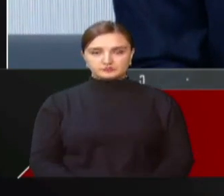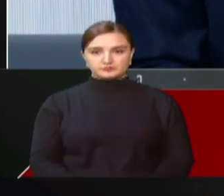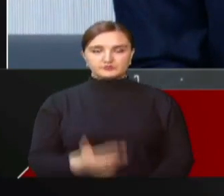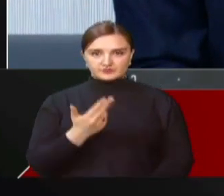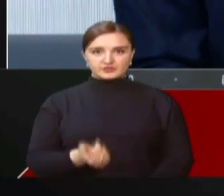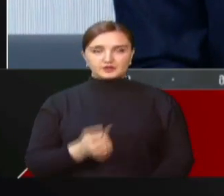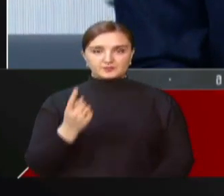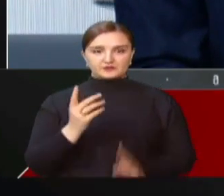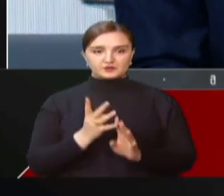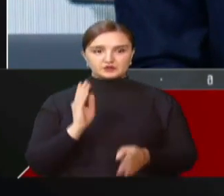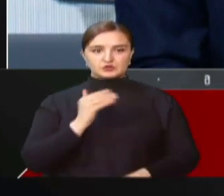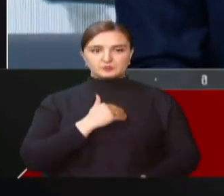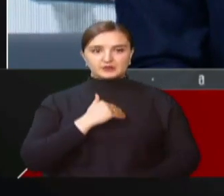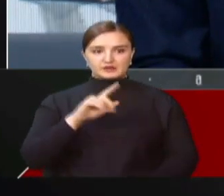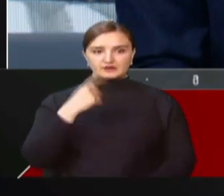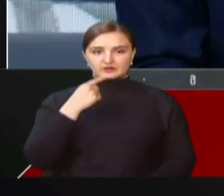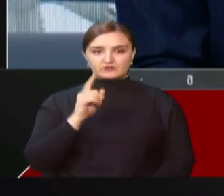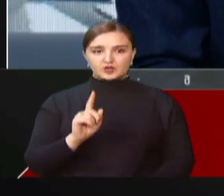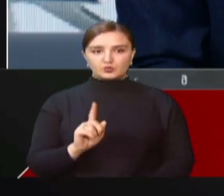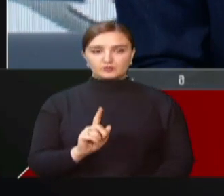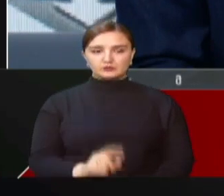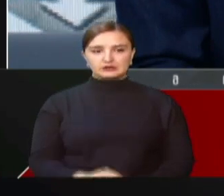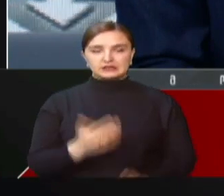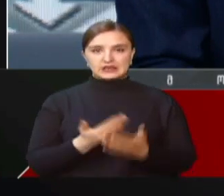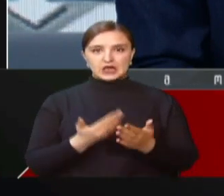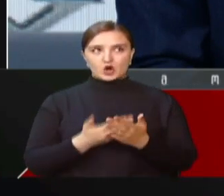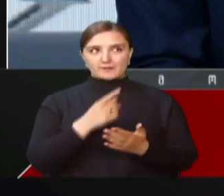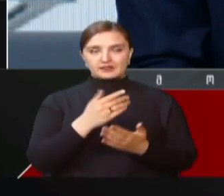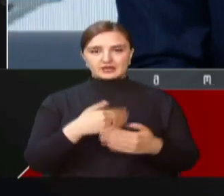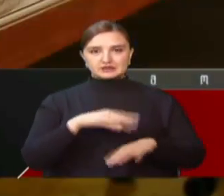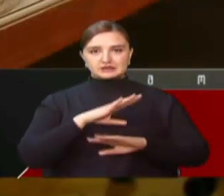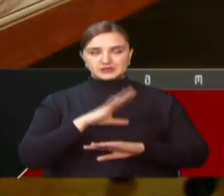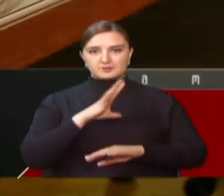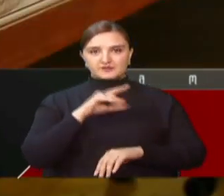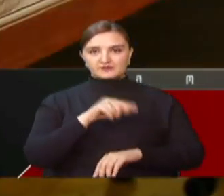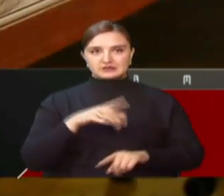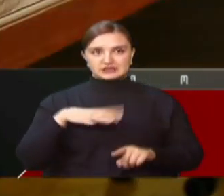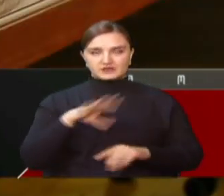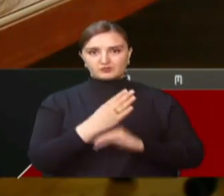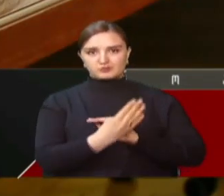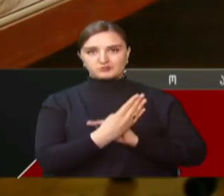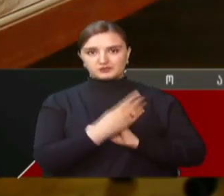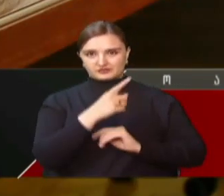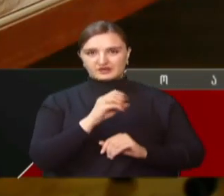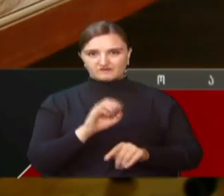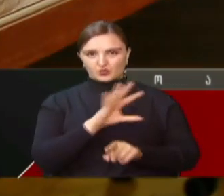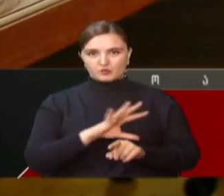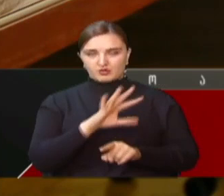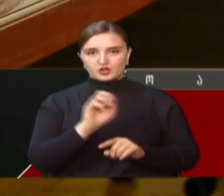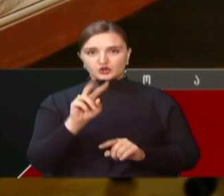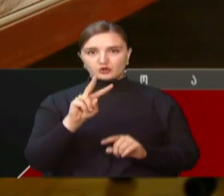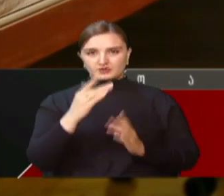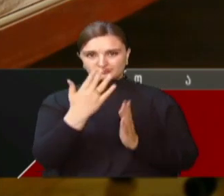Deh, უპირველეს ყოვლისა მინდა აღვნიშნო, რომ რეკომენდაციები, რომელიც განესაზღვრა საქართველოს, საუბარია ამ